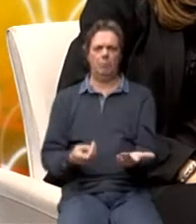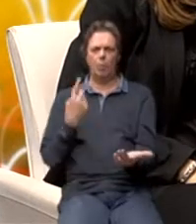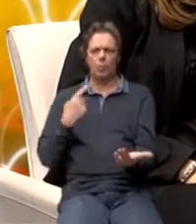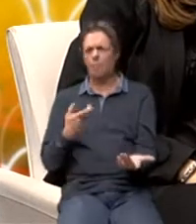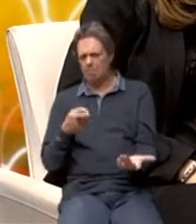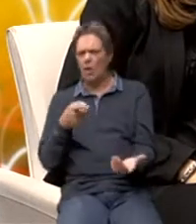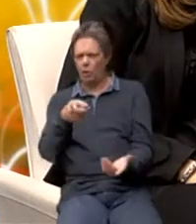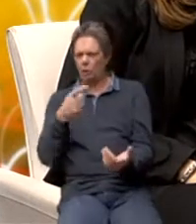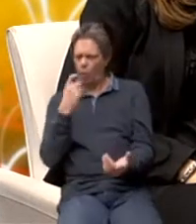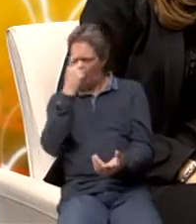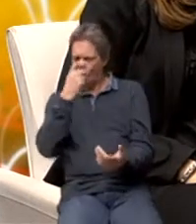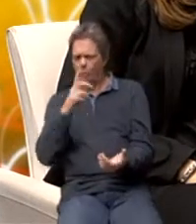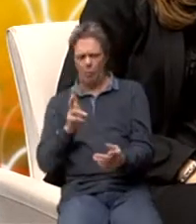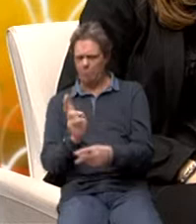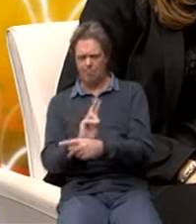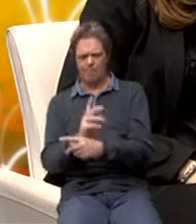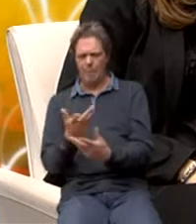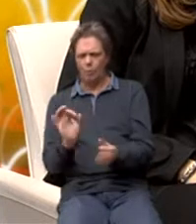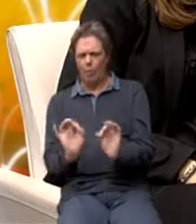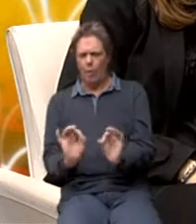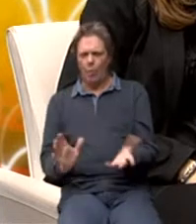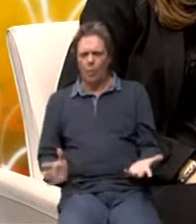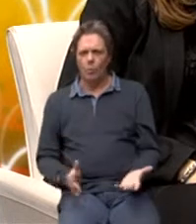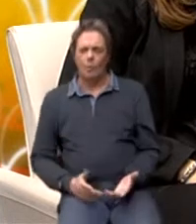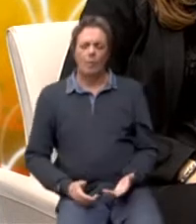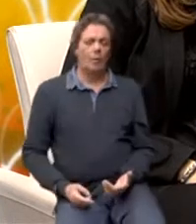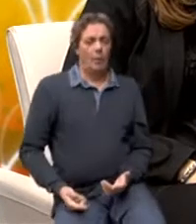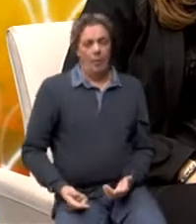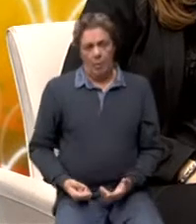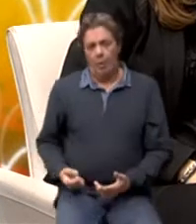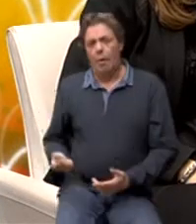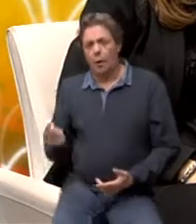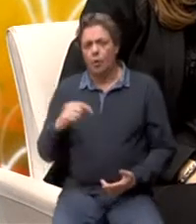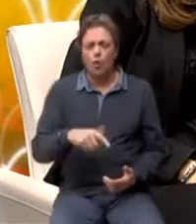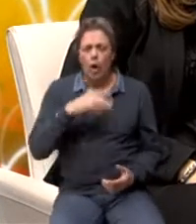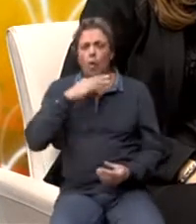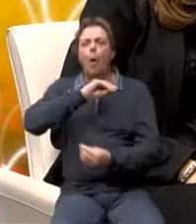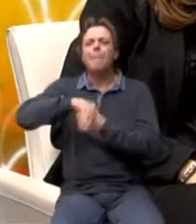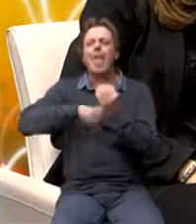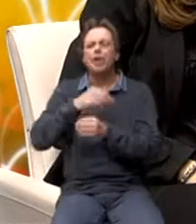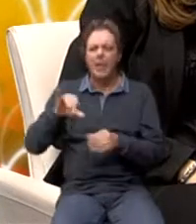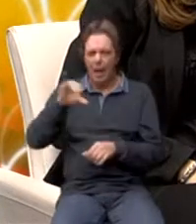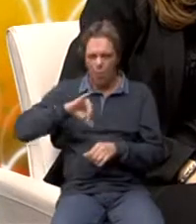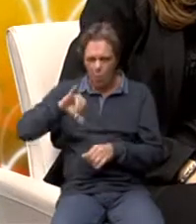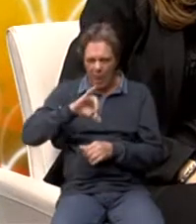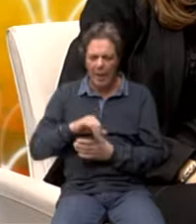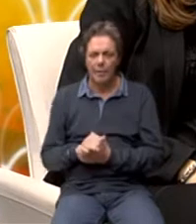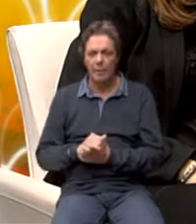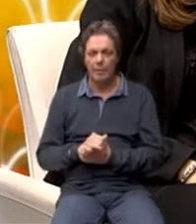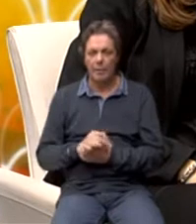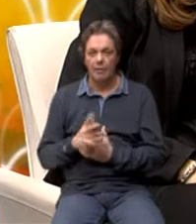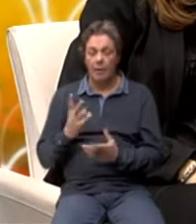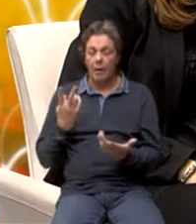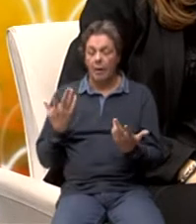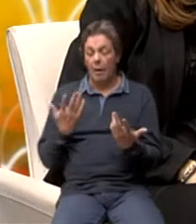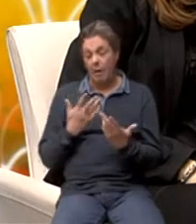je sumnjati da je vjerojatno došlo do nekakvih miješanja ulja, a kako